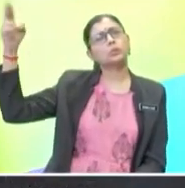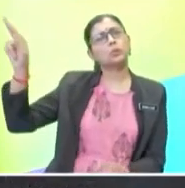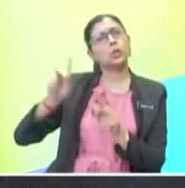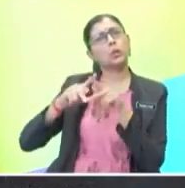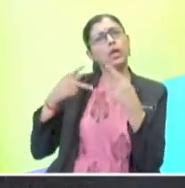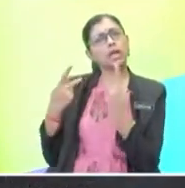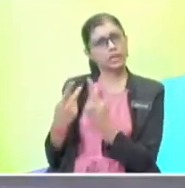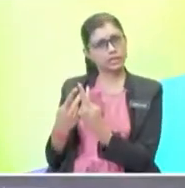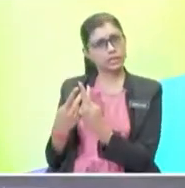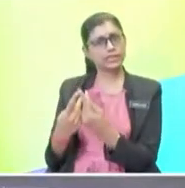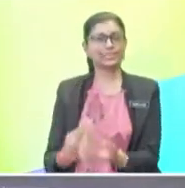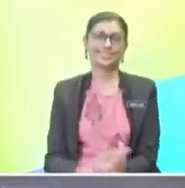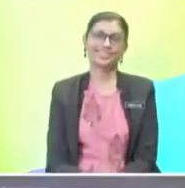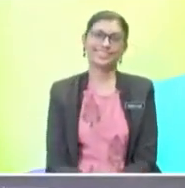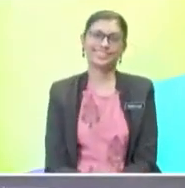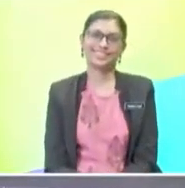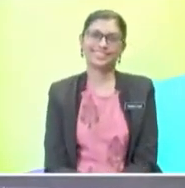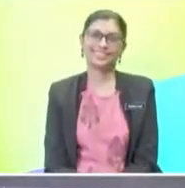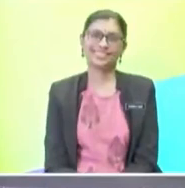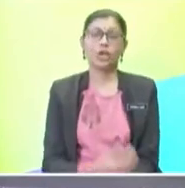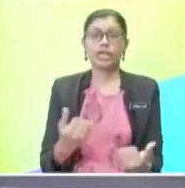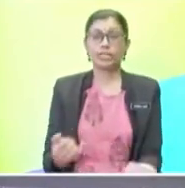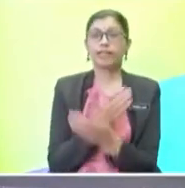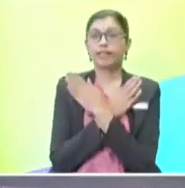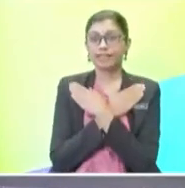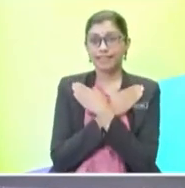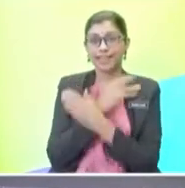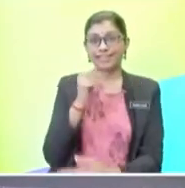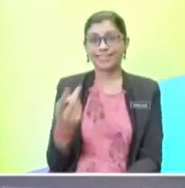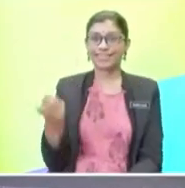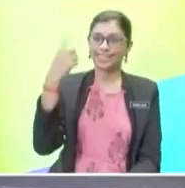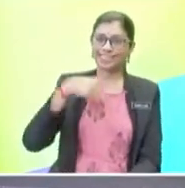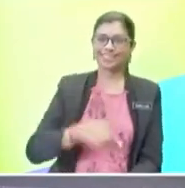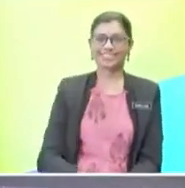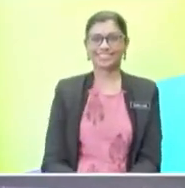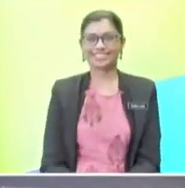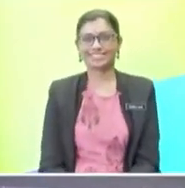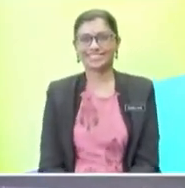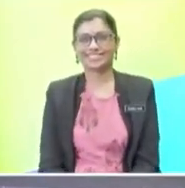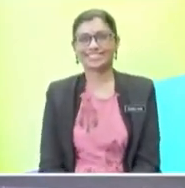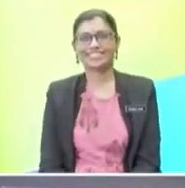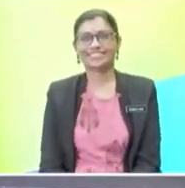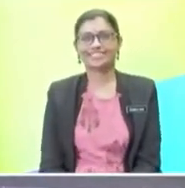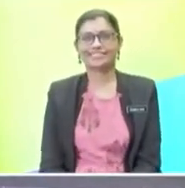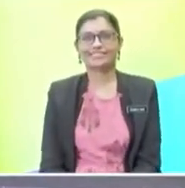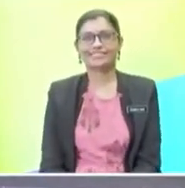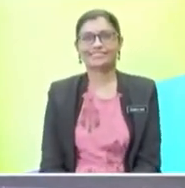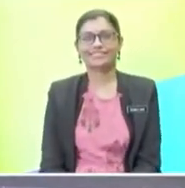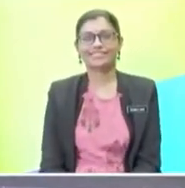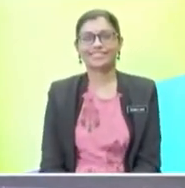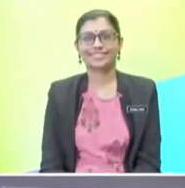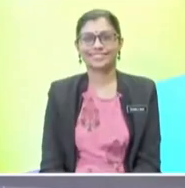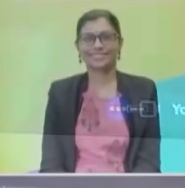Nak membentuk keluarga bahagia. Betul. Baiklah cikgu, kita nak berehat dahulu sebentar. Boleh? Kembali lagi selepas ini. Terus bersama Ria dalam Didik TV